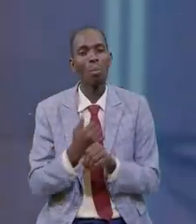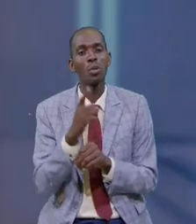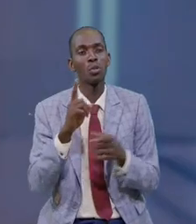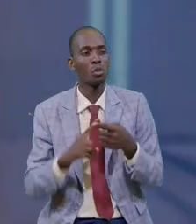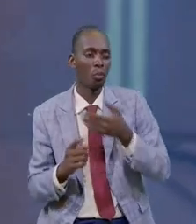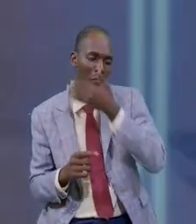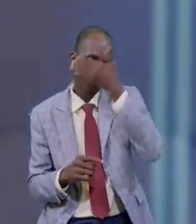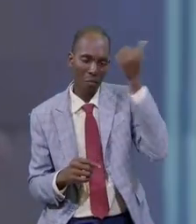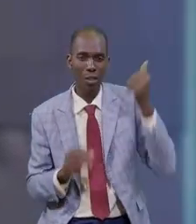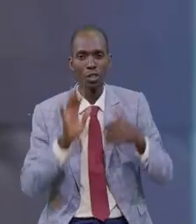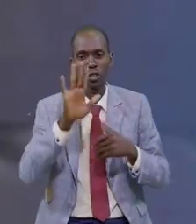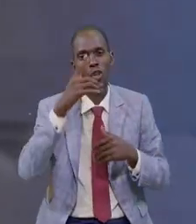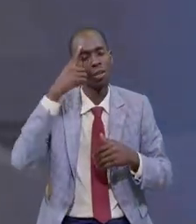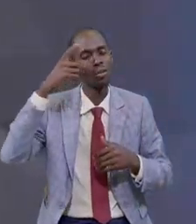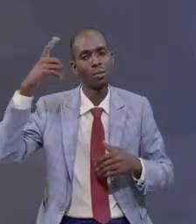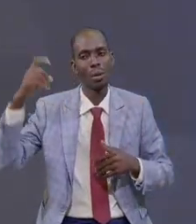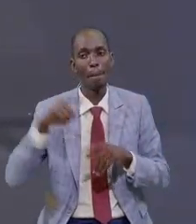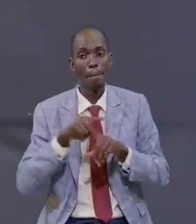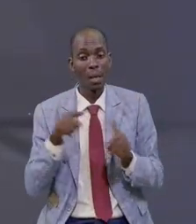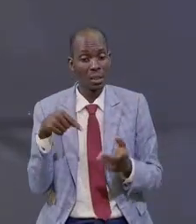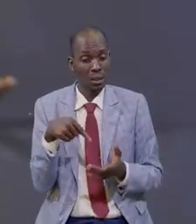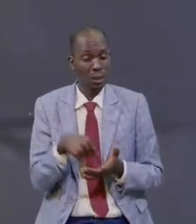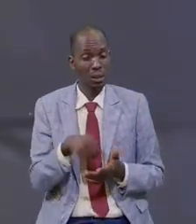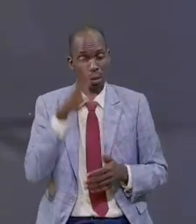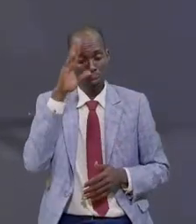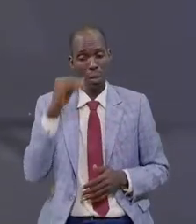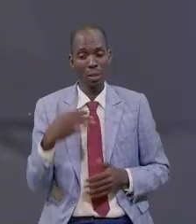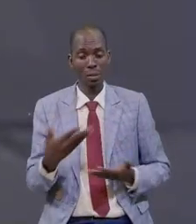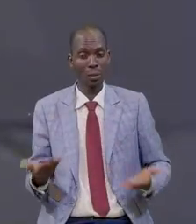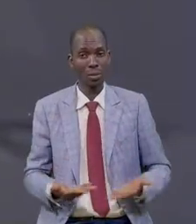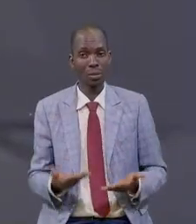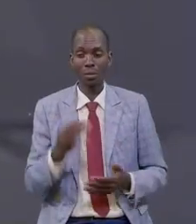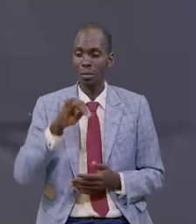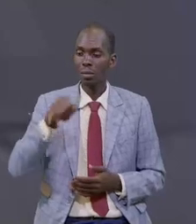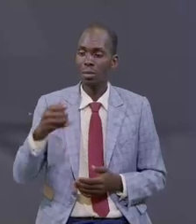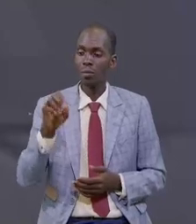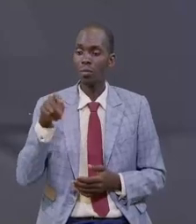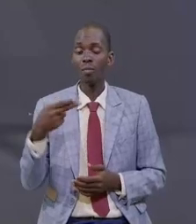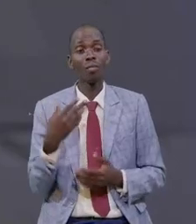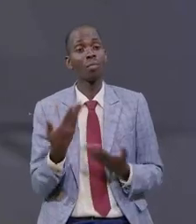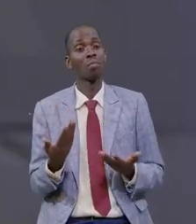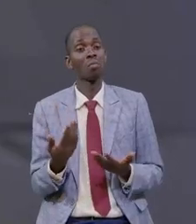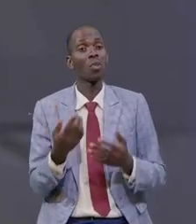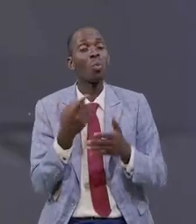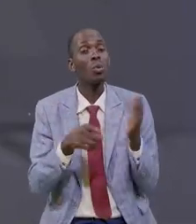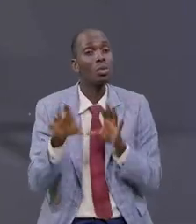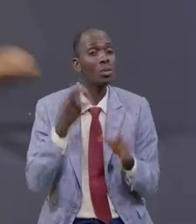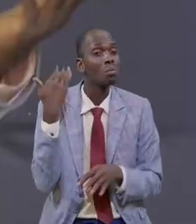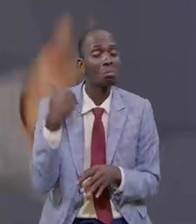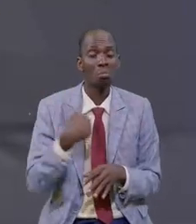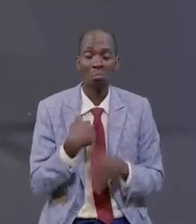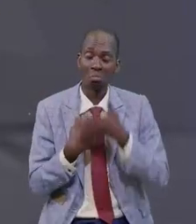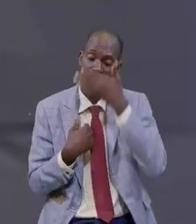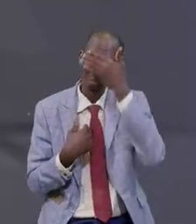que tu as mais l'homme ce jeune homme a dit qu'est-ce qu'ils ont fait j'ai déjà oublié